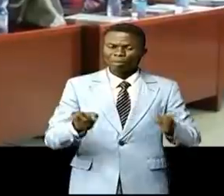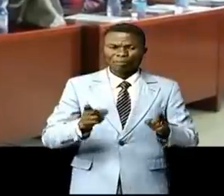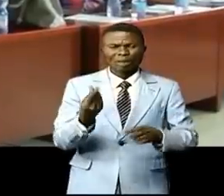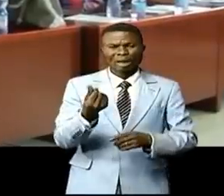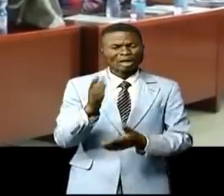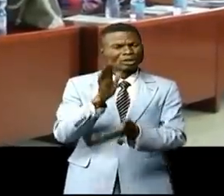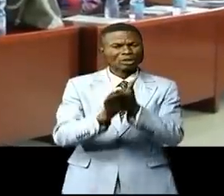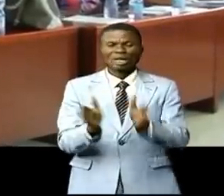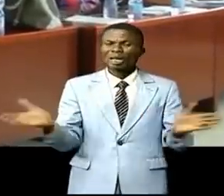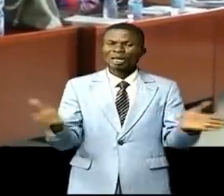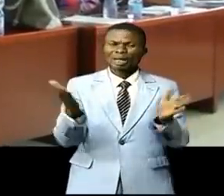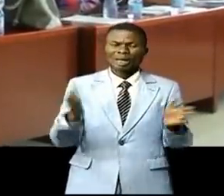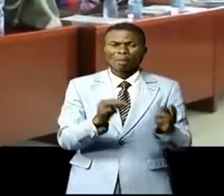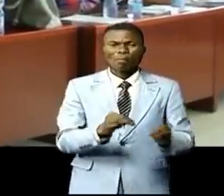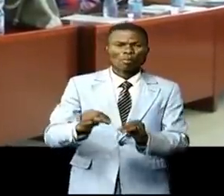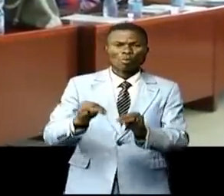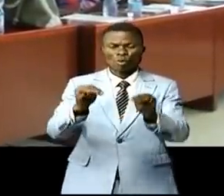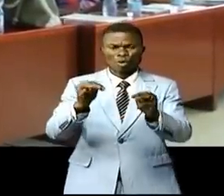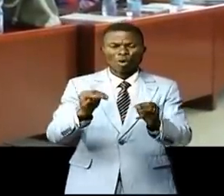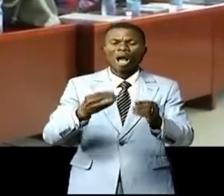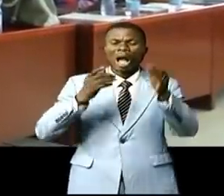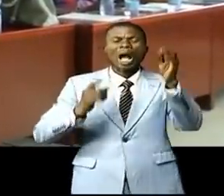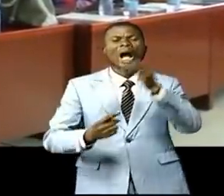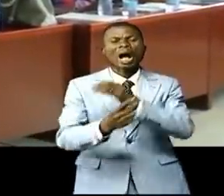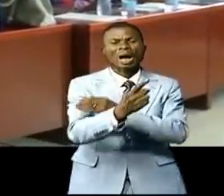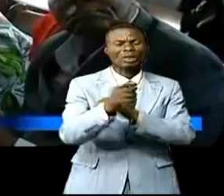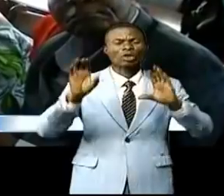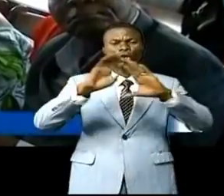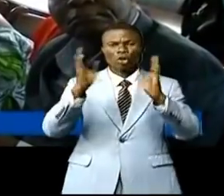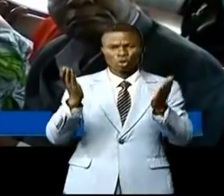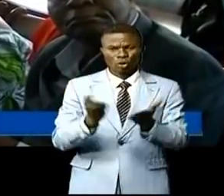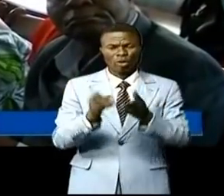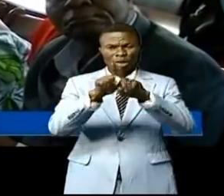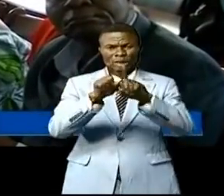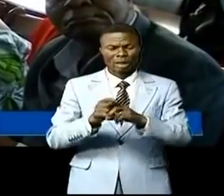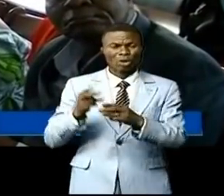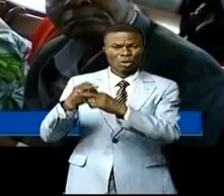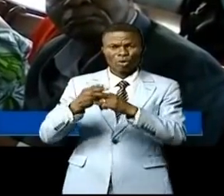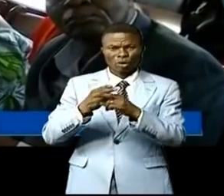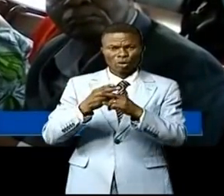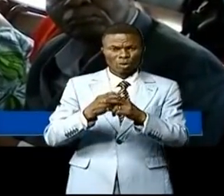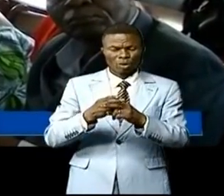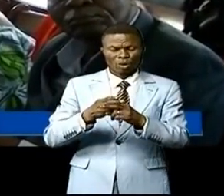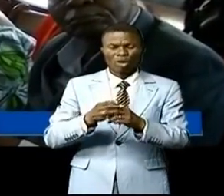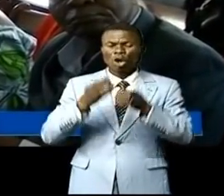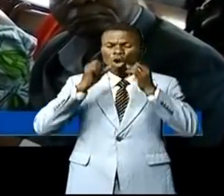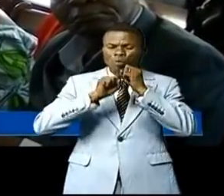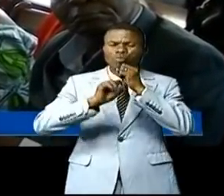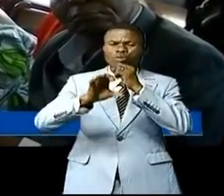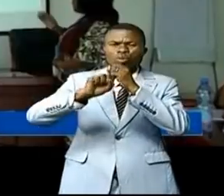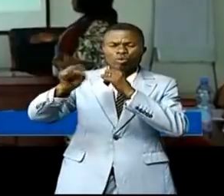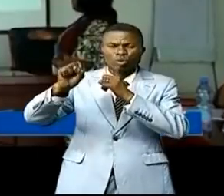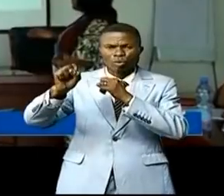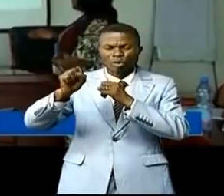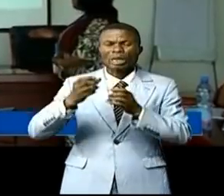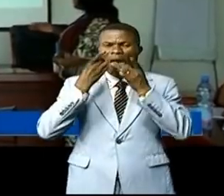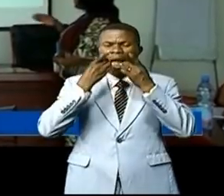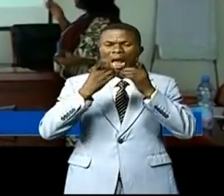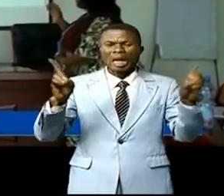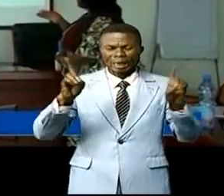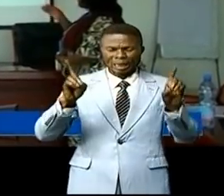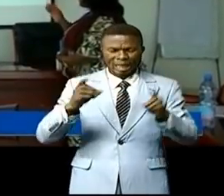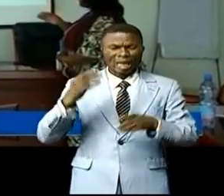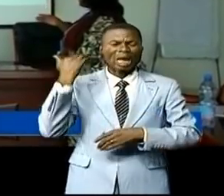pour renforcer les mécanismes d'alerte communautaire et d'assurer une large vulgarisation de la déclaration de